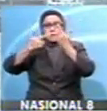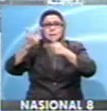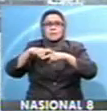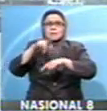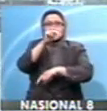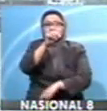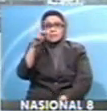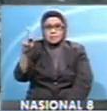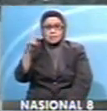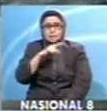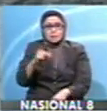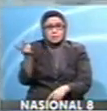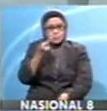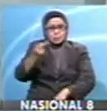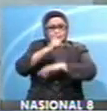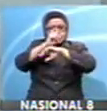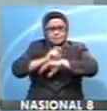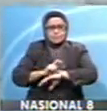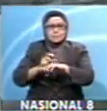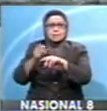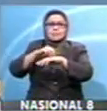tersebut ditempatkan di